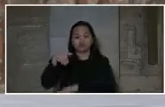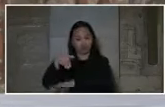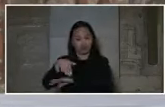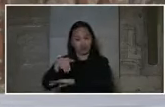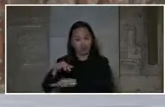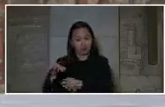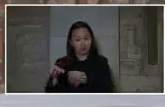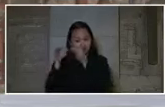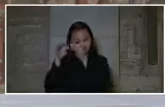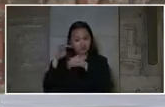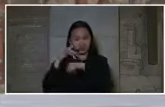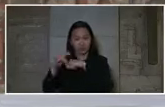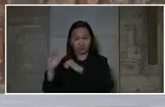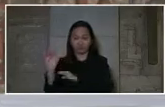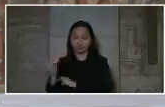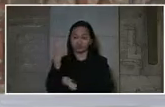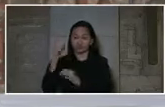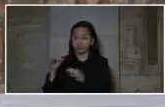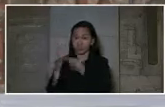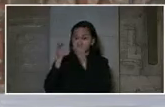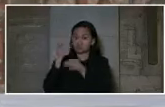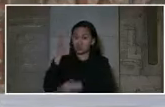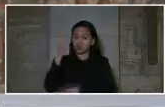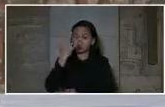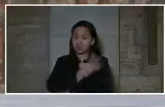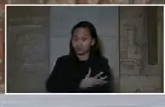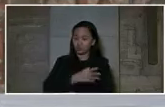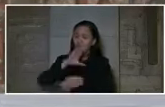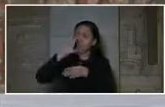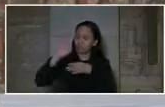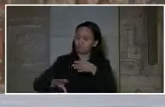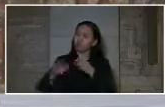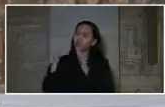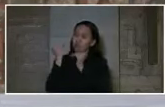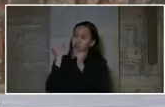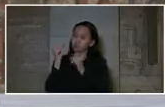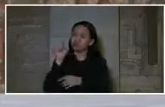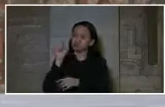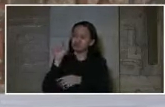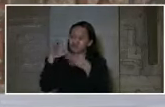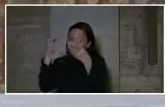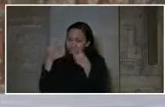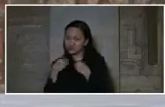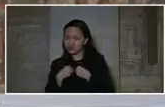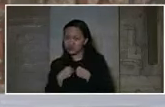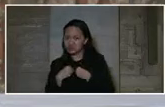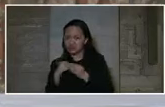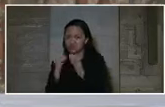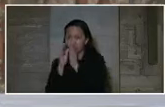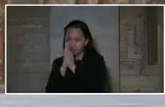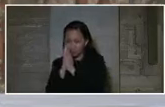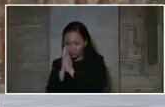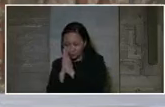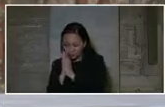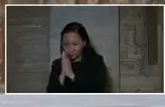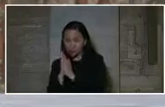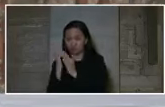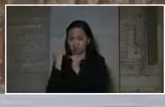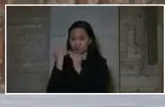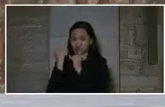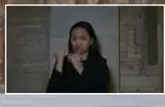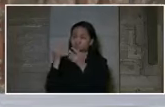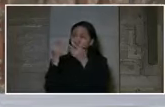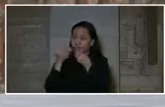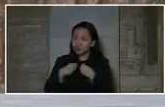Nakakalima na ako, no? Sana naman ay pagkaloob mo sa akin ang aking hinihiling. Ito